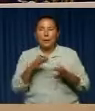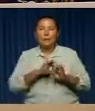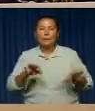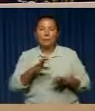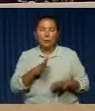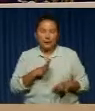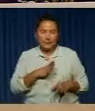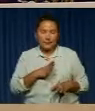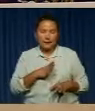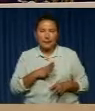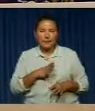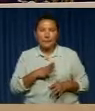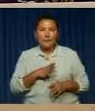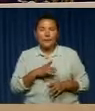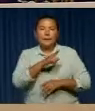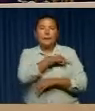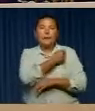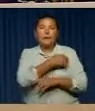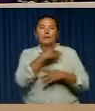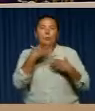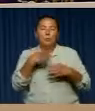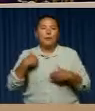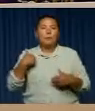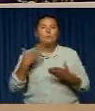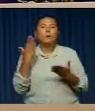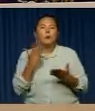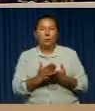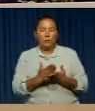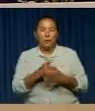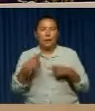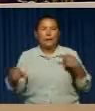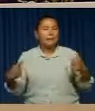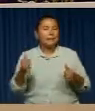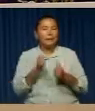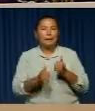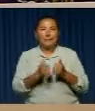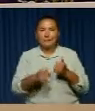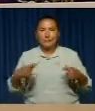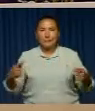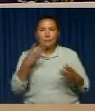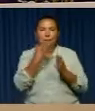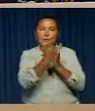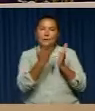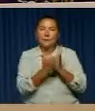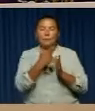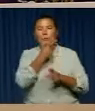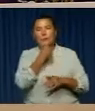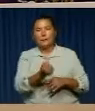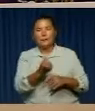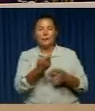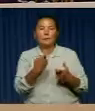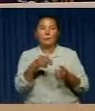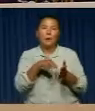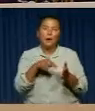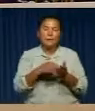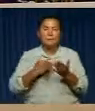болатынмын. Дәріханаларда не көп, витамин көп. Әрқайсы әртүрлі қорапта. Біреуі әдемі, біреуі